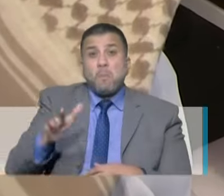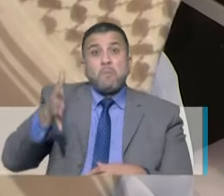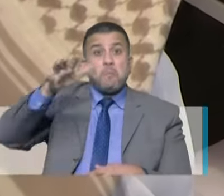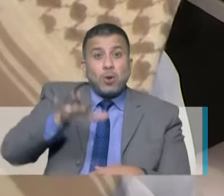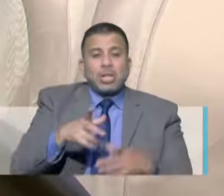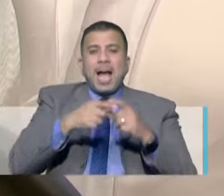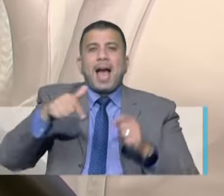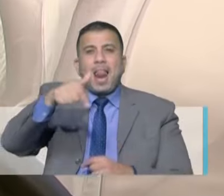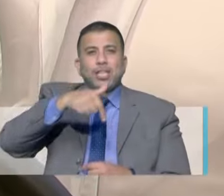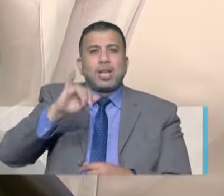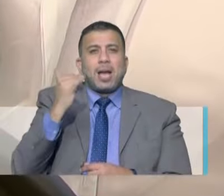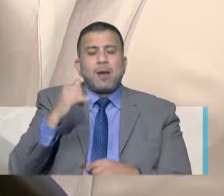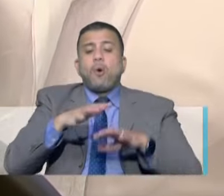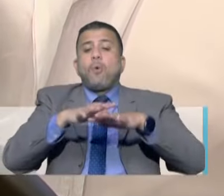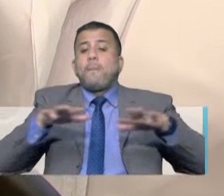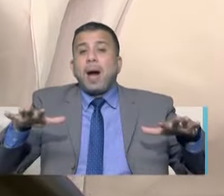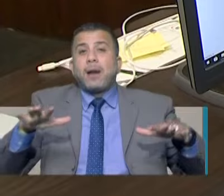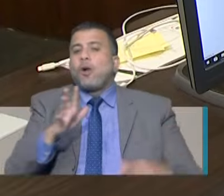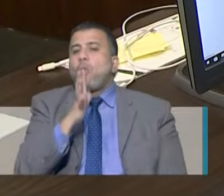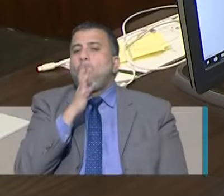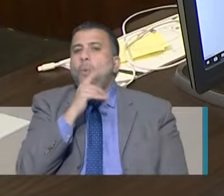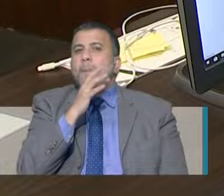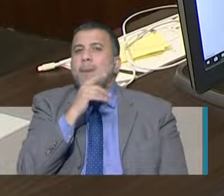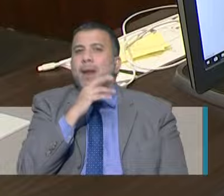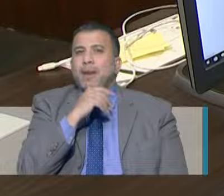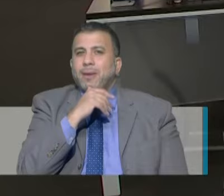الخليج العربي وفي بحر عمان